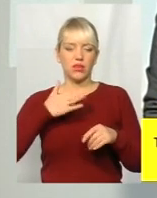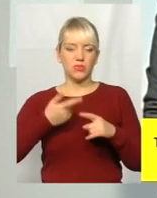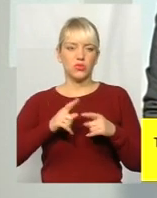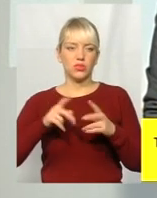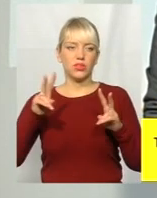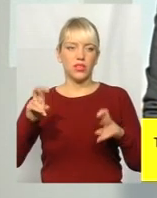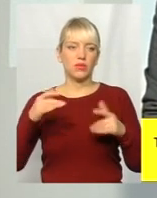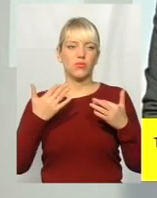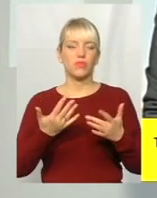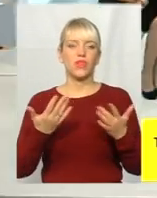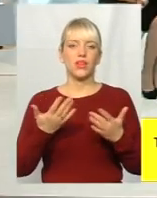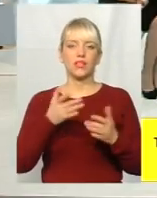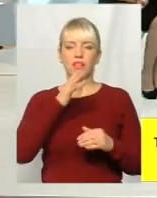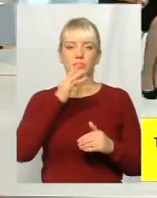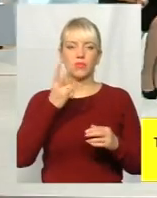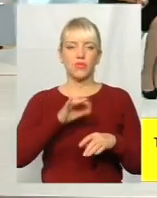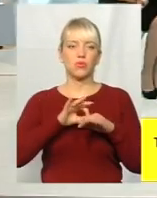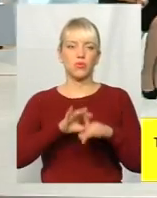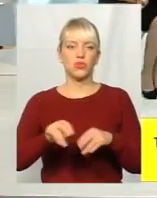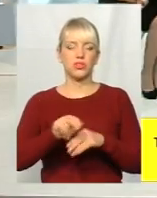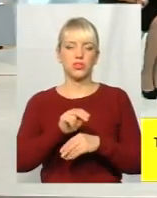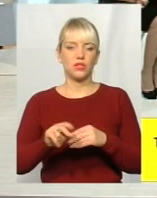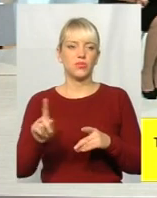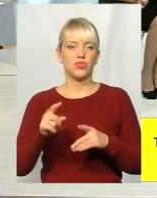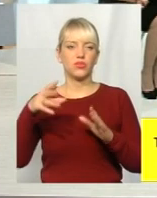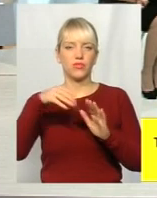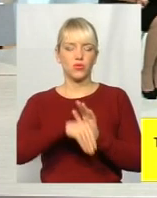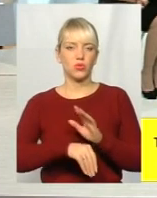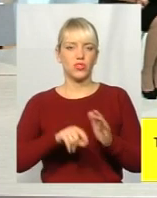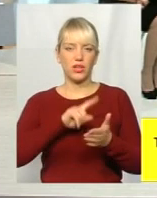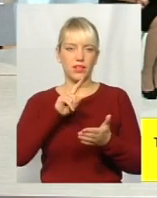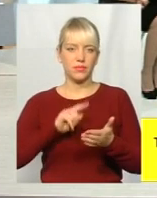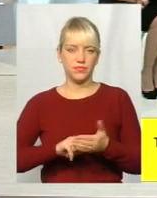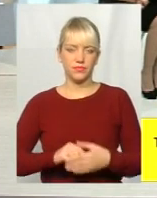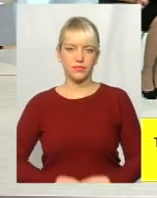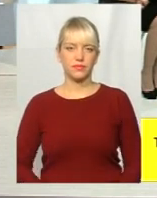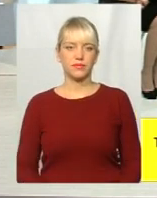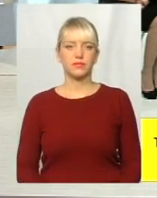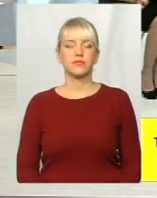там і в який термін має проводитись ремонт, що він в себе включає?